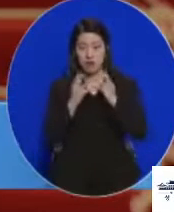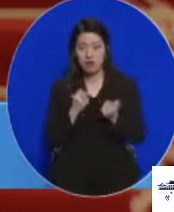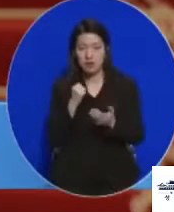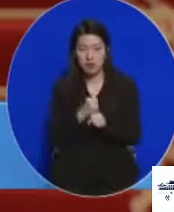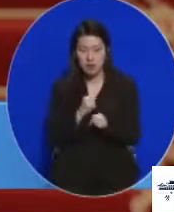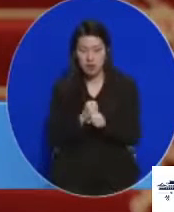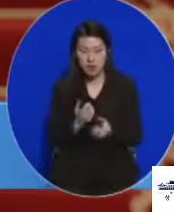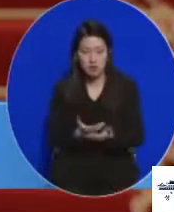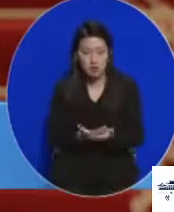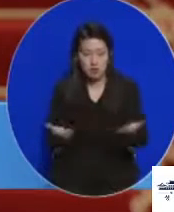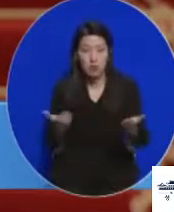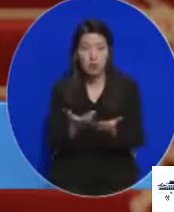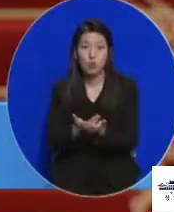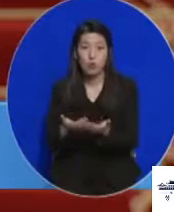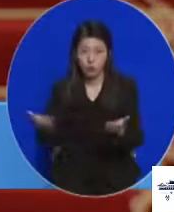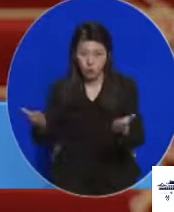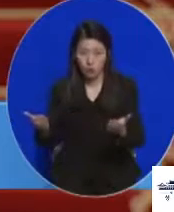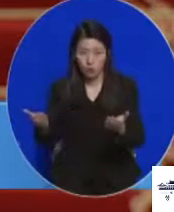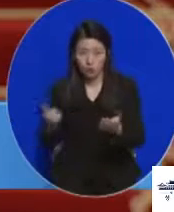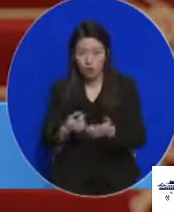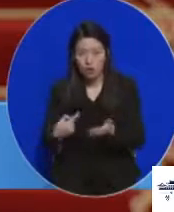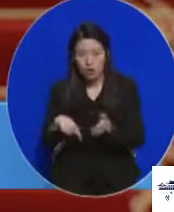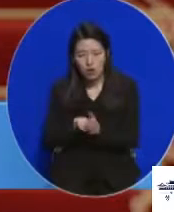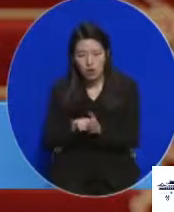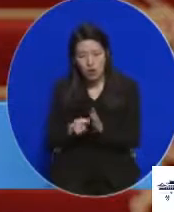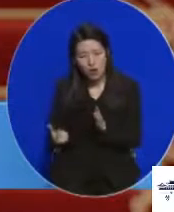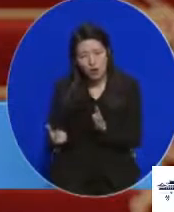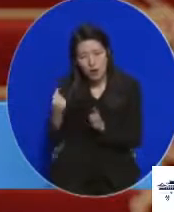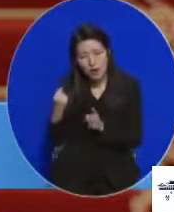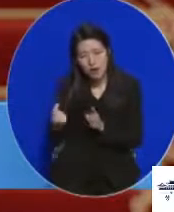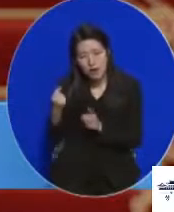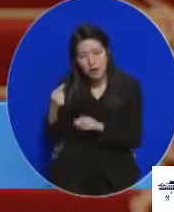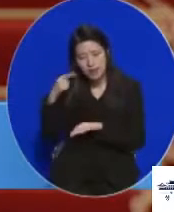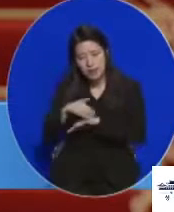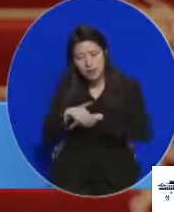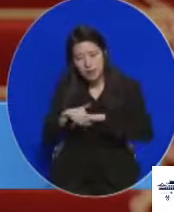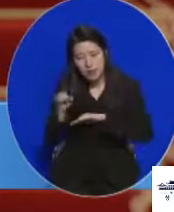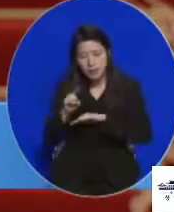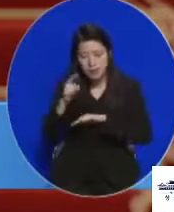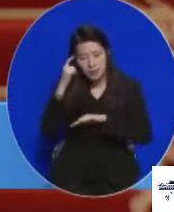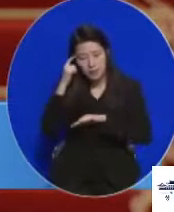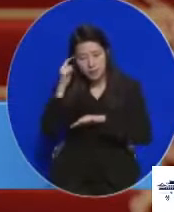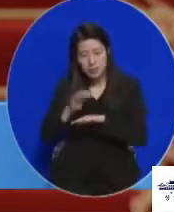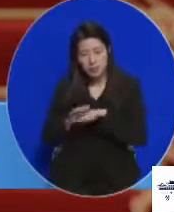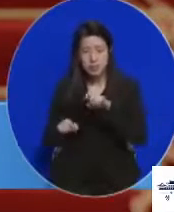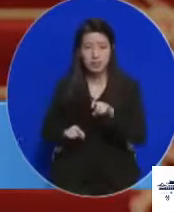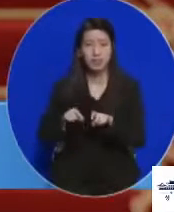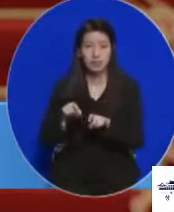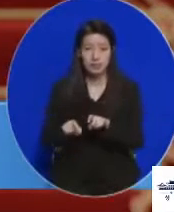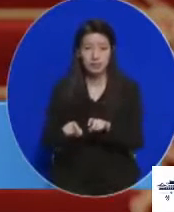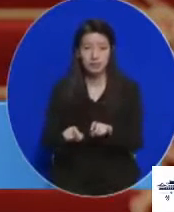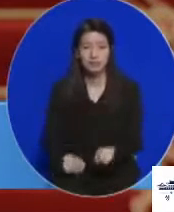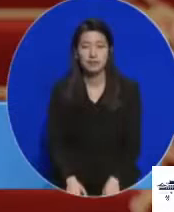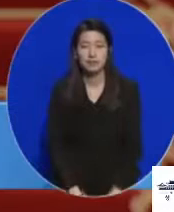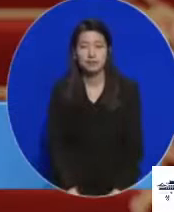빠르게 효과를 볼 수 있는 다양한 주택 공급 방안을 신속히 마련하겠습니다